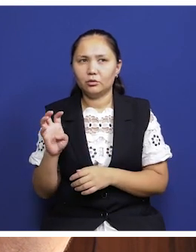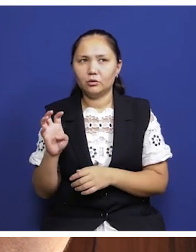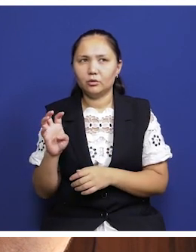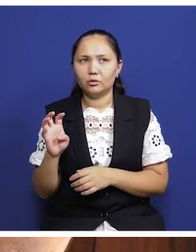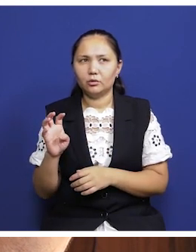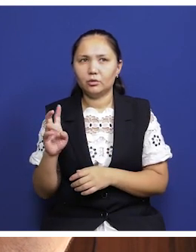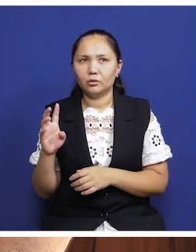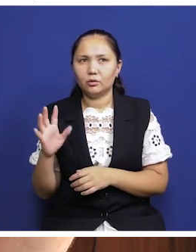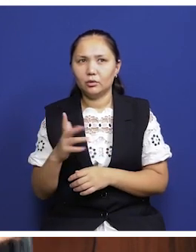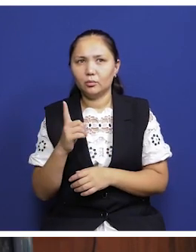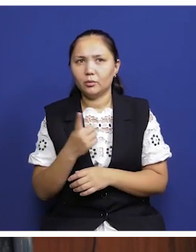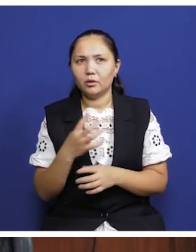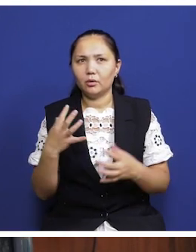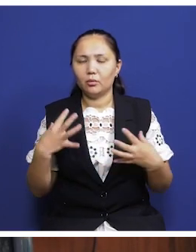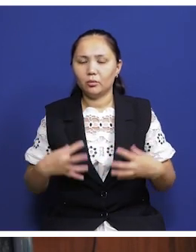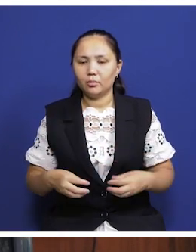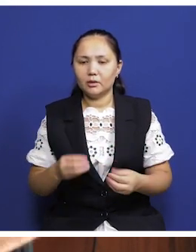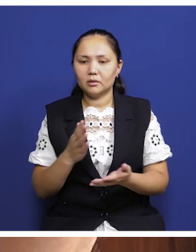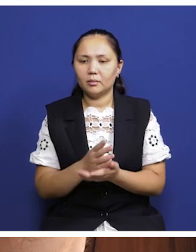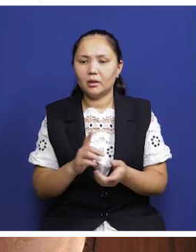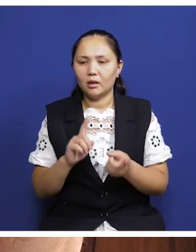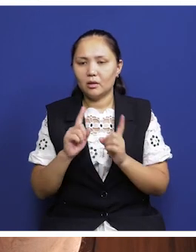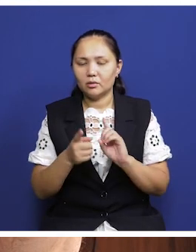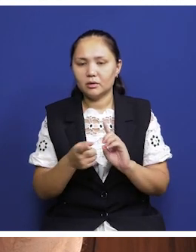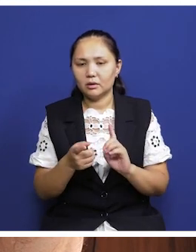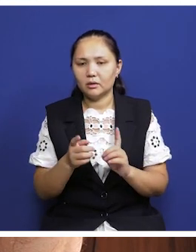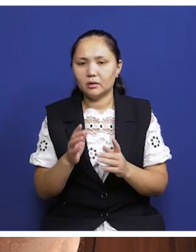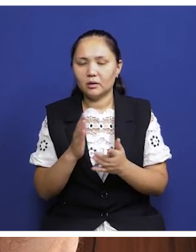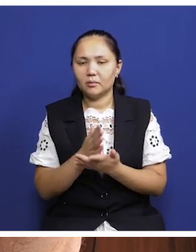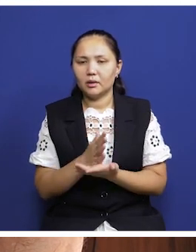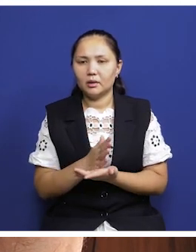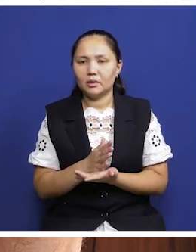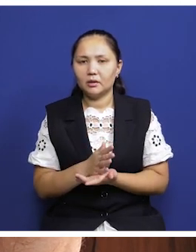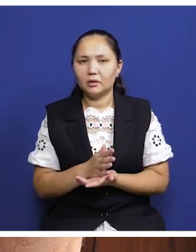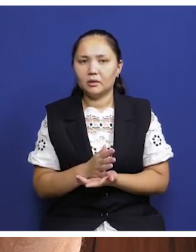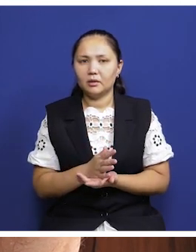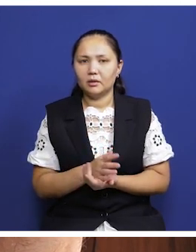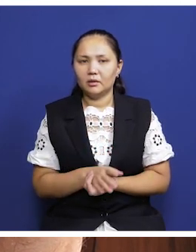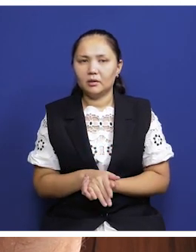451 шаңырақ, енді қозғалмалы ғой, үй санын айтамыз да, үй санын.